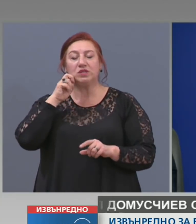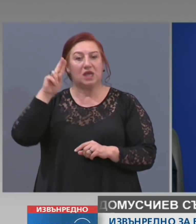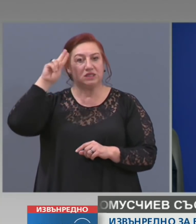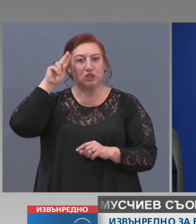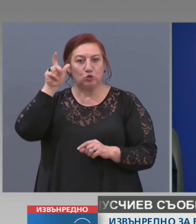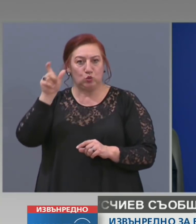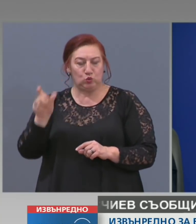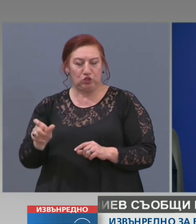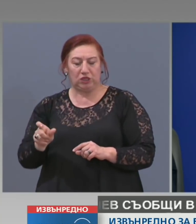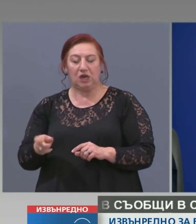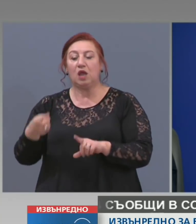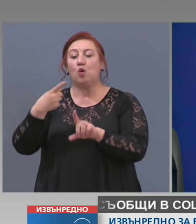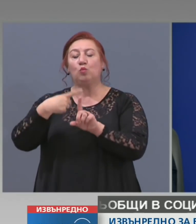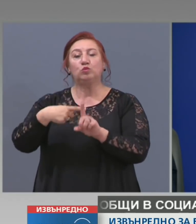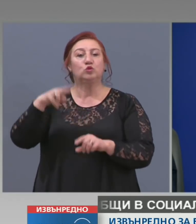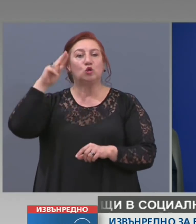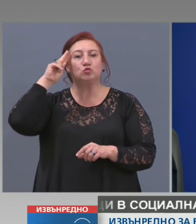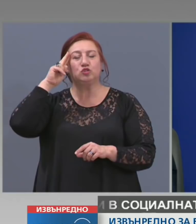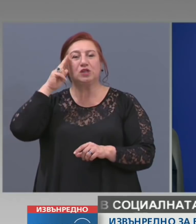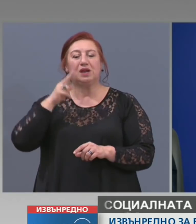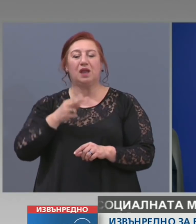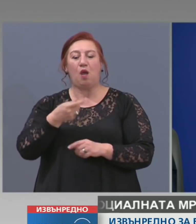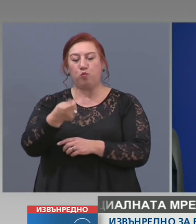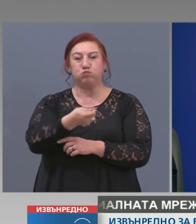служителите на противопожарна безопасност,